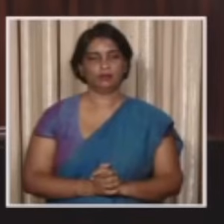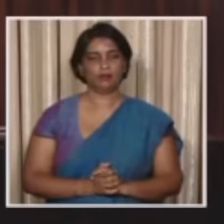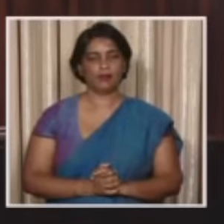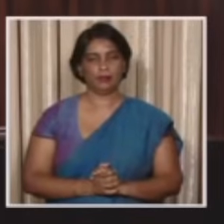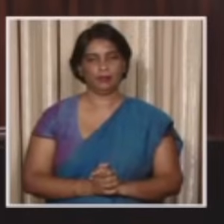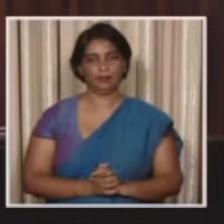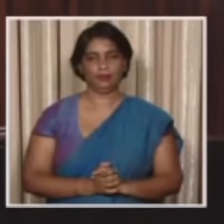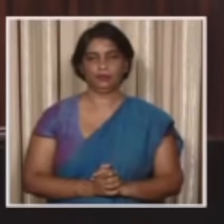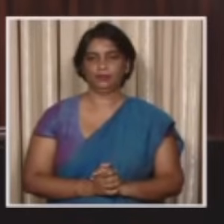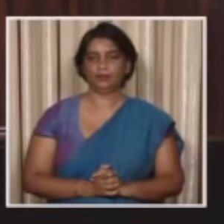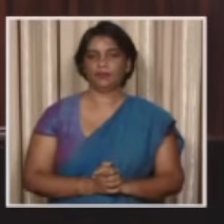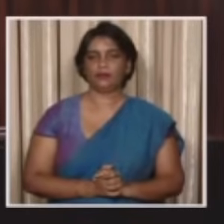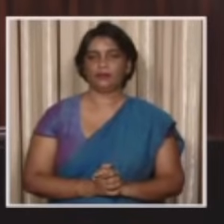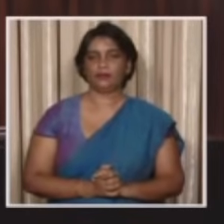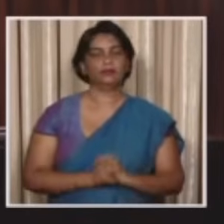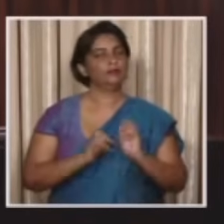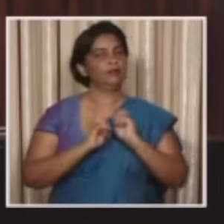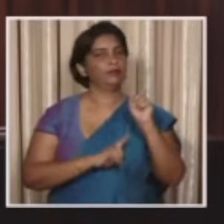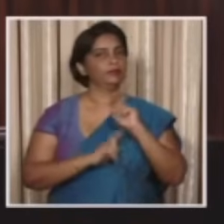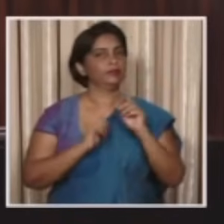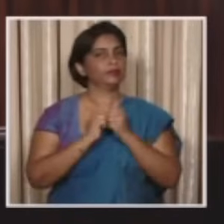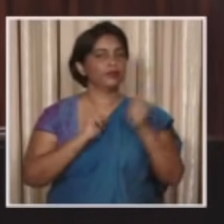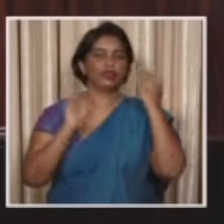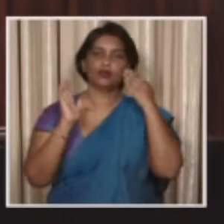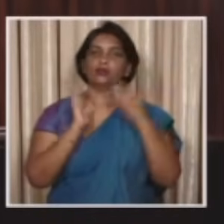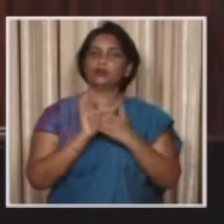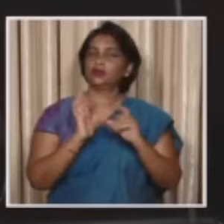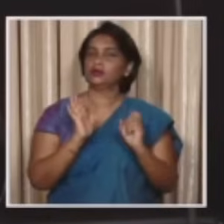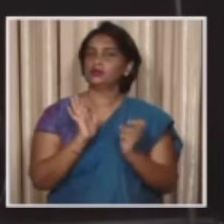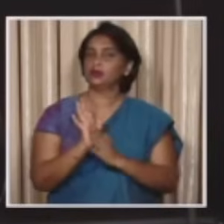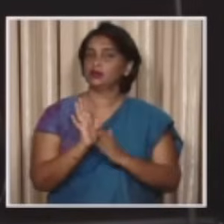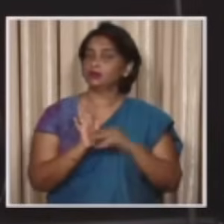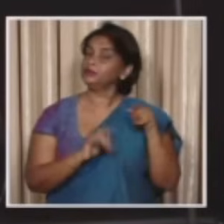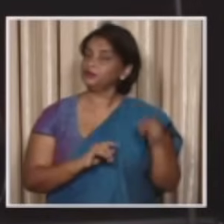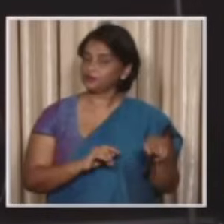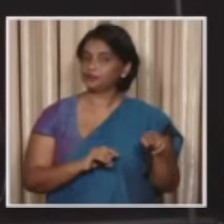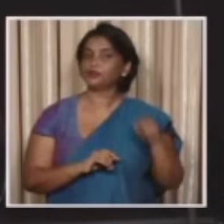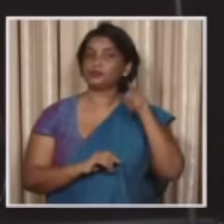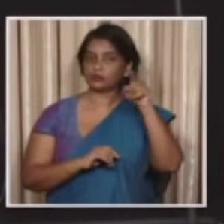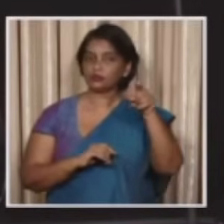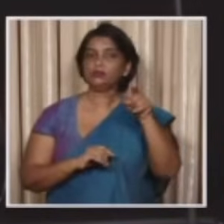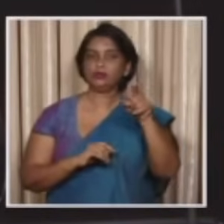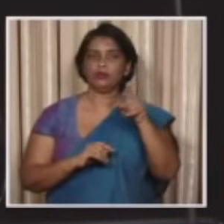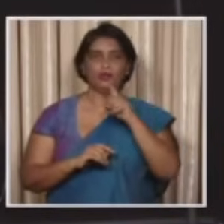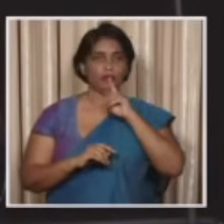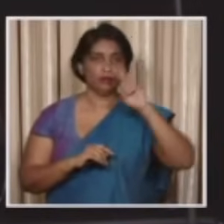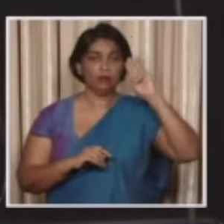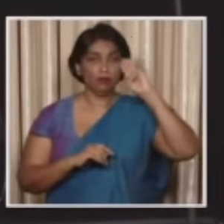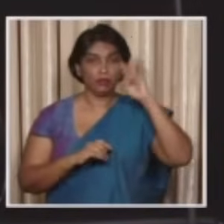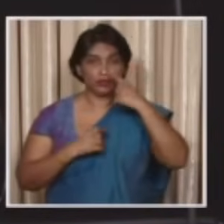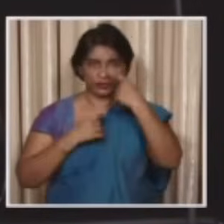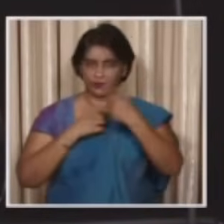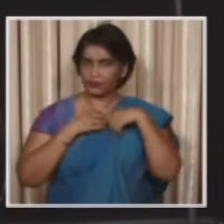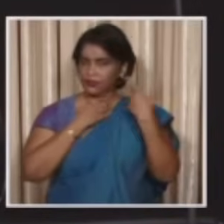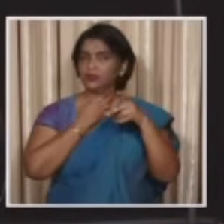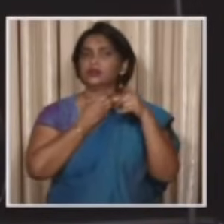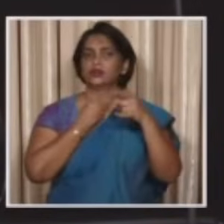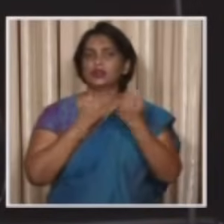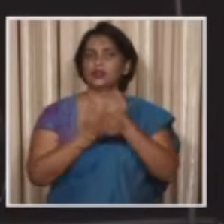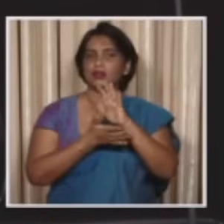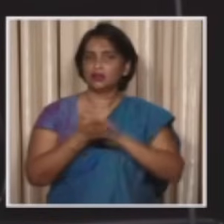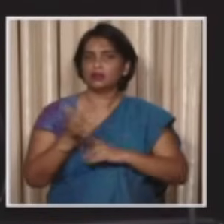on Parliamentary Business, you assured us that you will table the letter, not just inform the